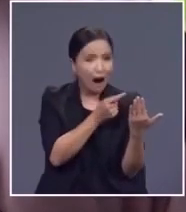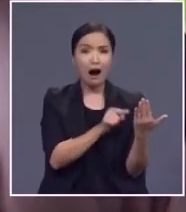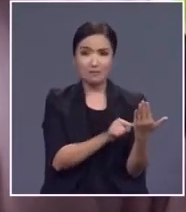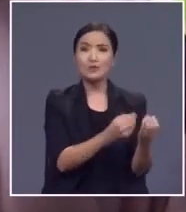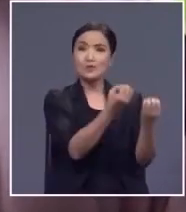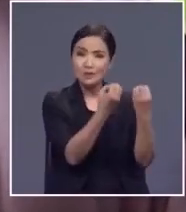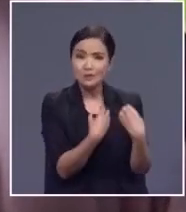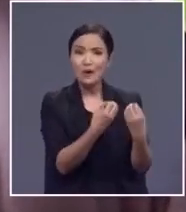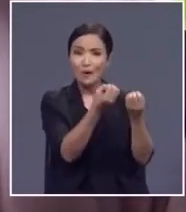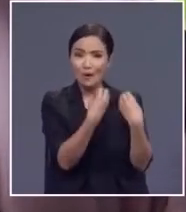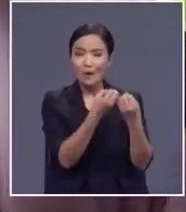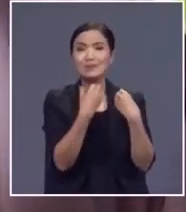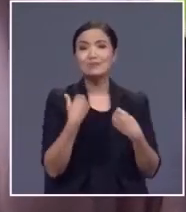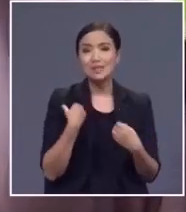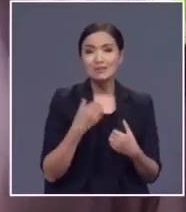าง